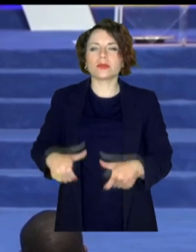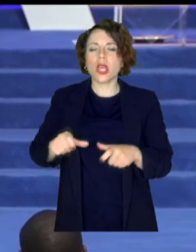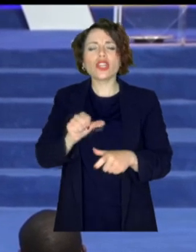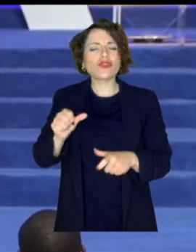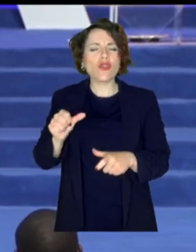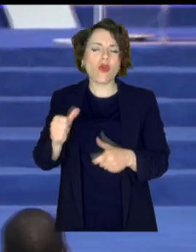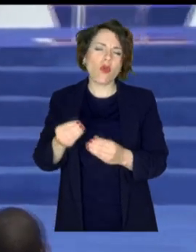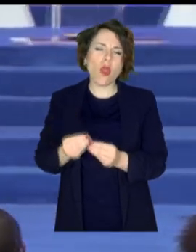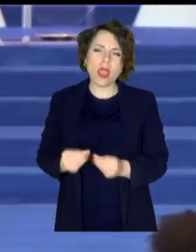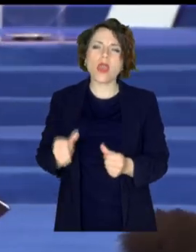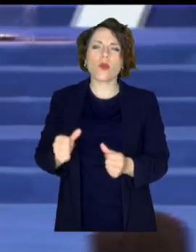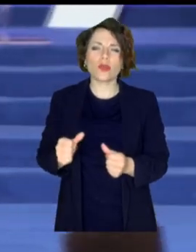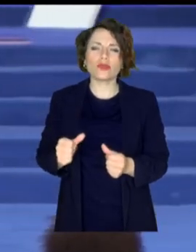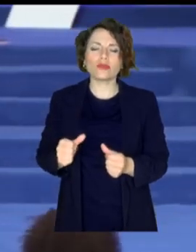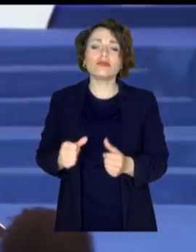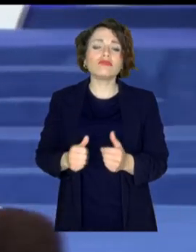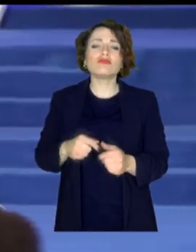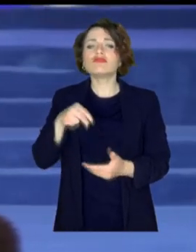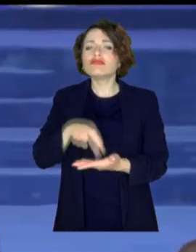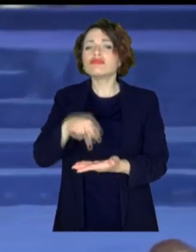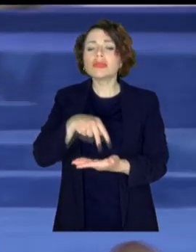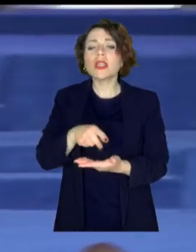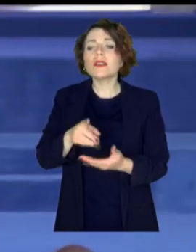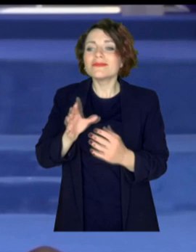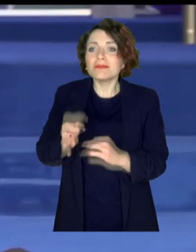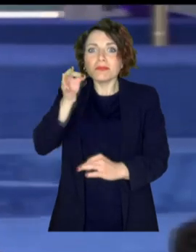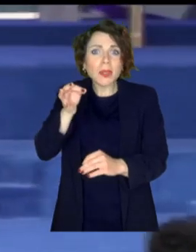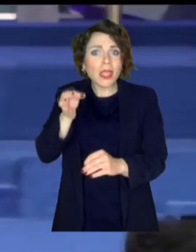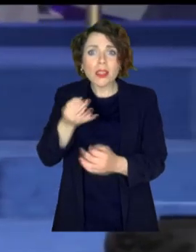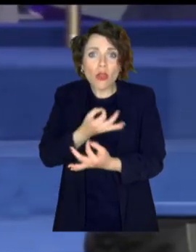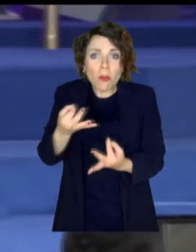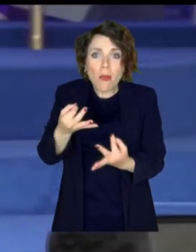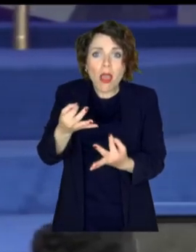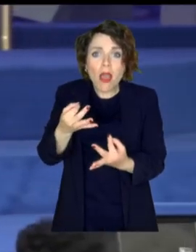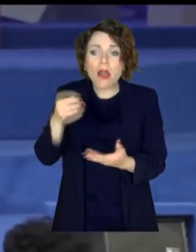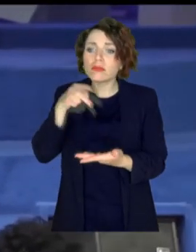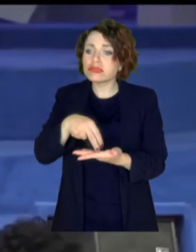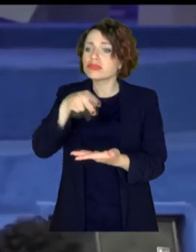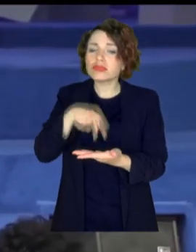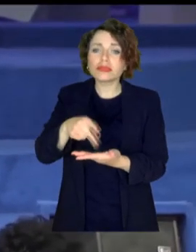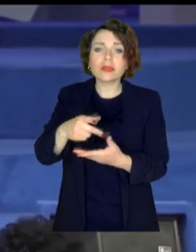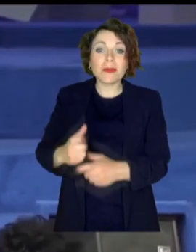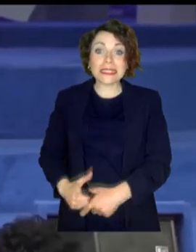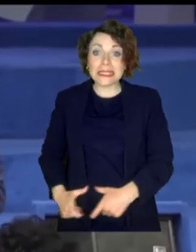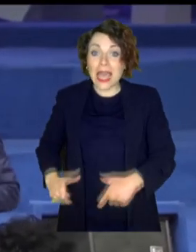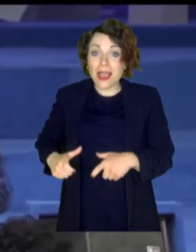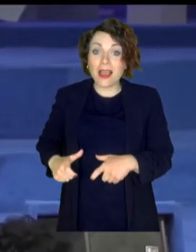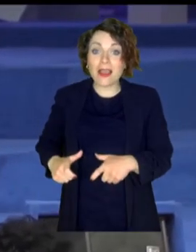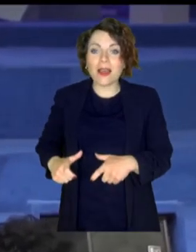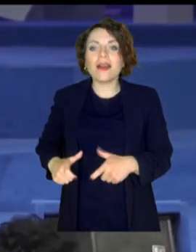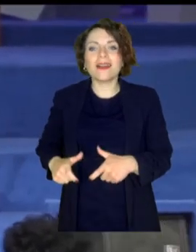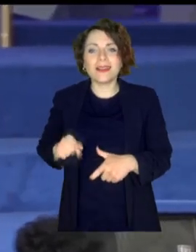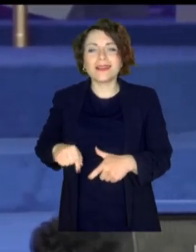liquide. E poi vanno e si sentono normali, vanno in giro. E quel sacchettino che hanno attaccato dà